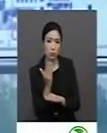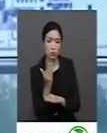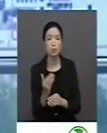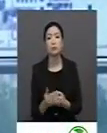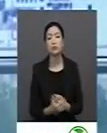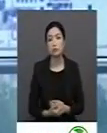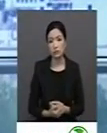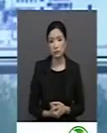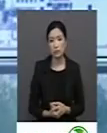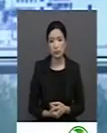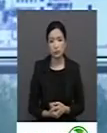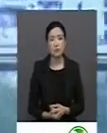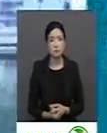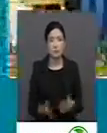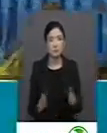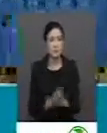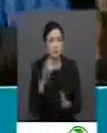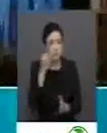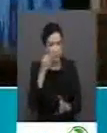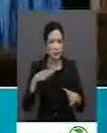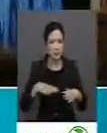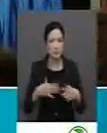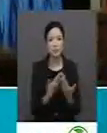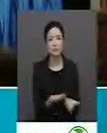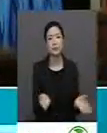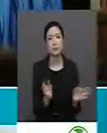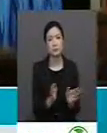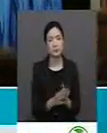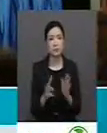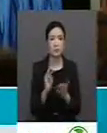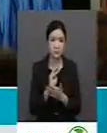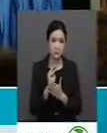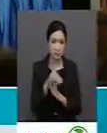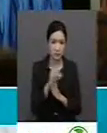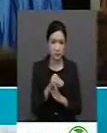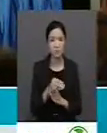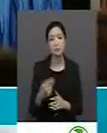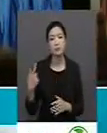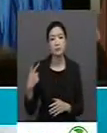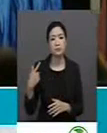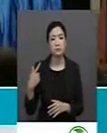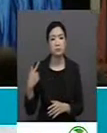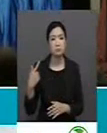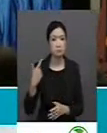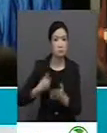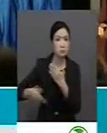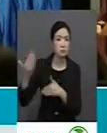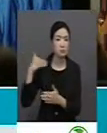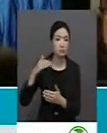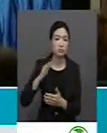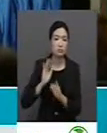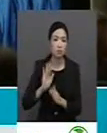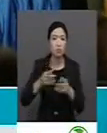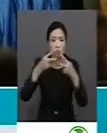ข้อมูลนี้ร่วมกับบ้านพักเด็กและครอบครัวจังหวัดมหาสารคามรวมไปถึงกองทะเบียนประวัติอาชญากรของสำนักงานตำรวจแห่งช